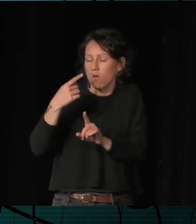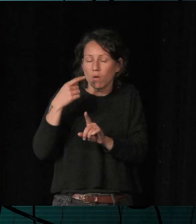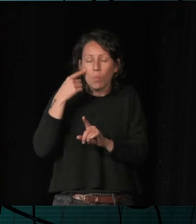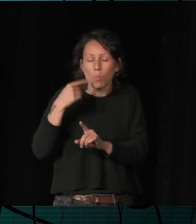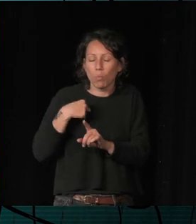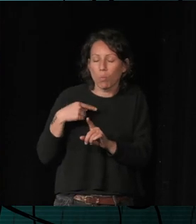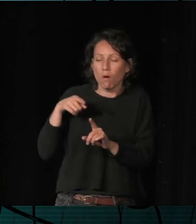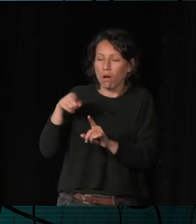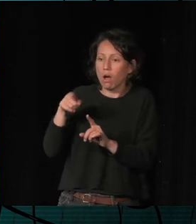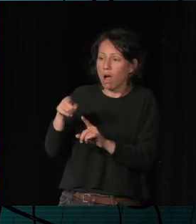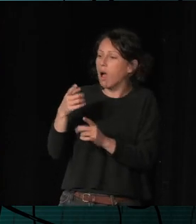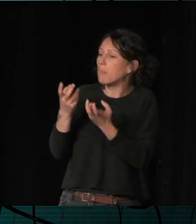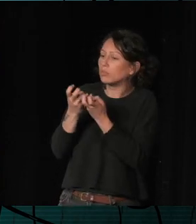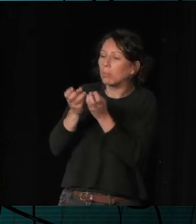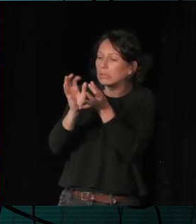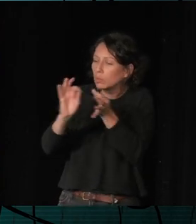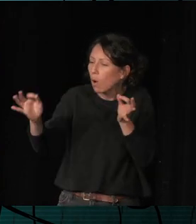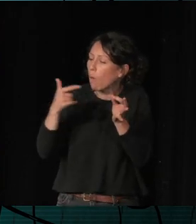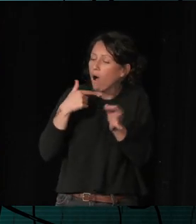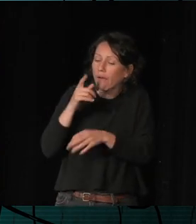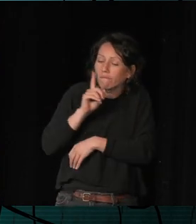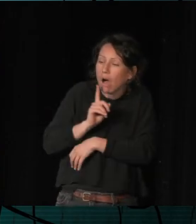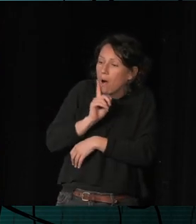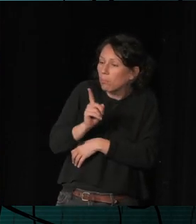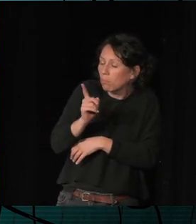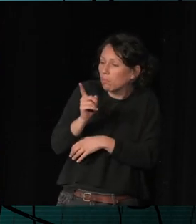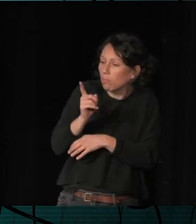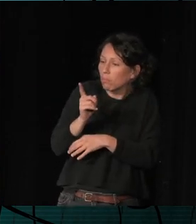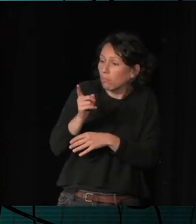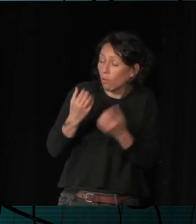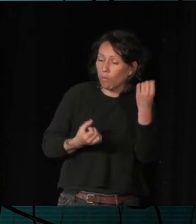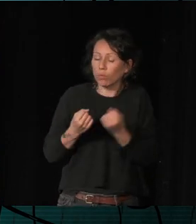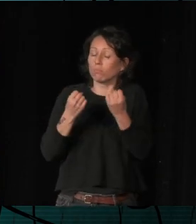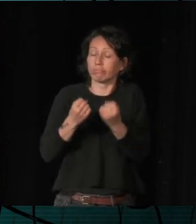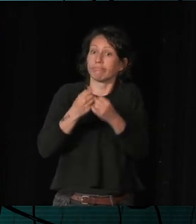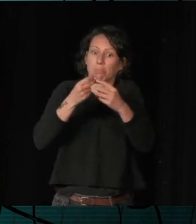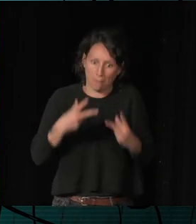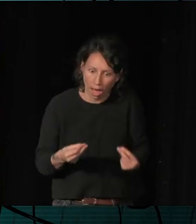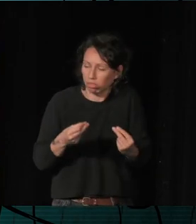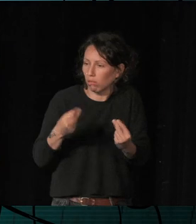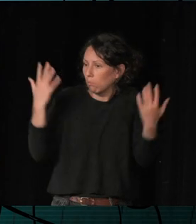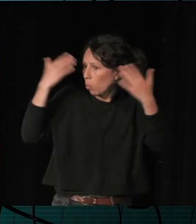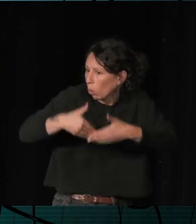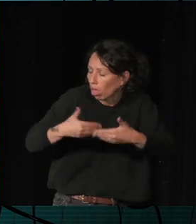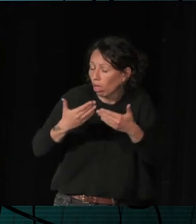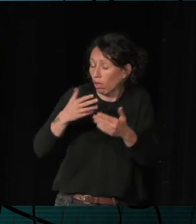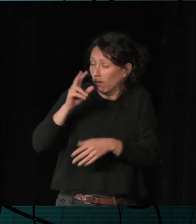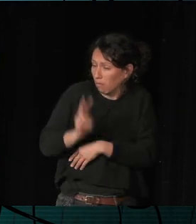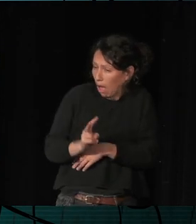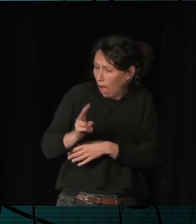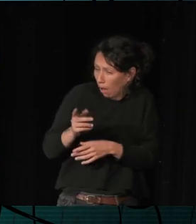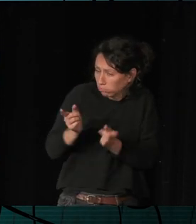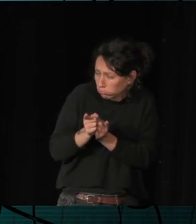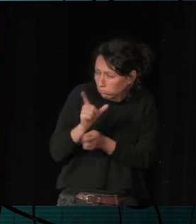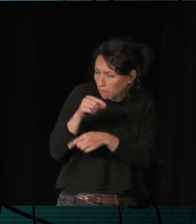juste d'une femme qui tombe en panne en pleine nuit, ça dure 20 minutes, c'est absolument brillant, et je pense que voilà, c'est au moins pas trop d'engagement pour la personne qui